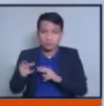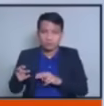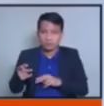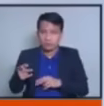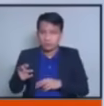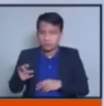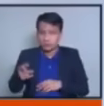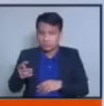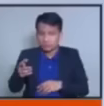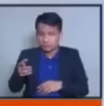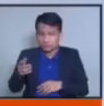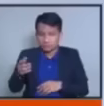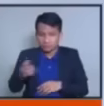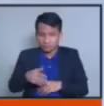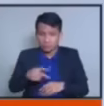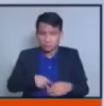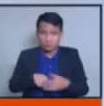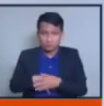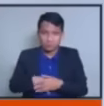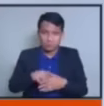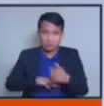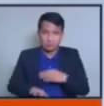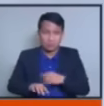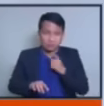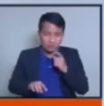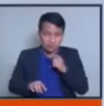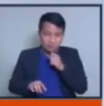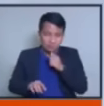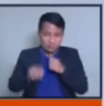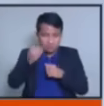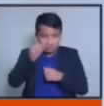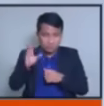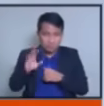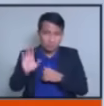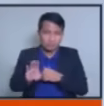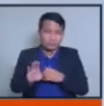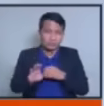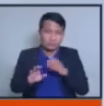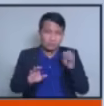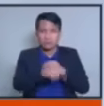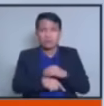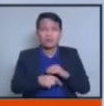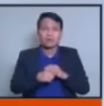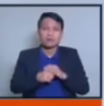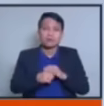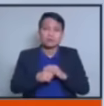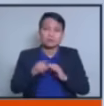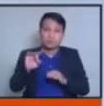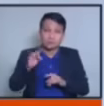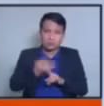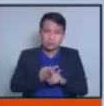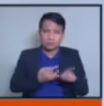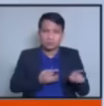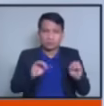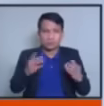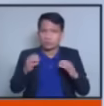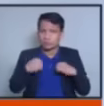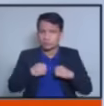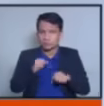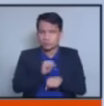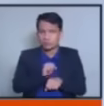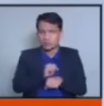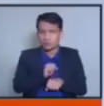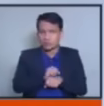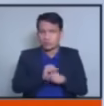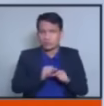boyfriend ko po. Yes, ma'am. Nabuntis po ako. Bali, sabi niya, umuwi ako sa kanila. Nung umuwi ako sa kanila, mga 8 months, wala siyang trabaho. Wala,